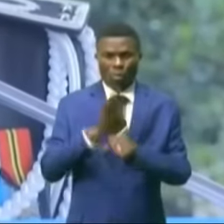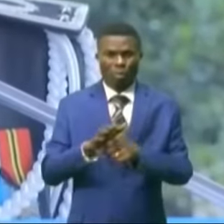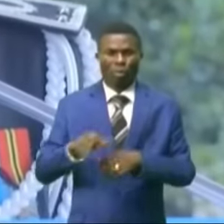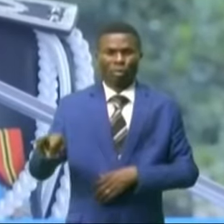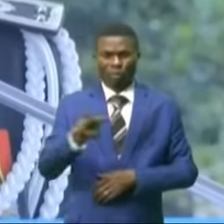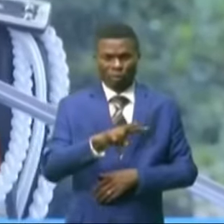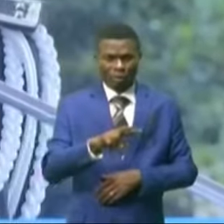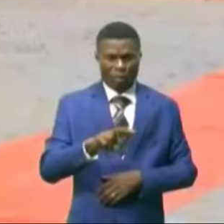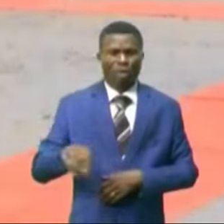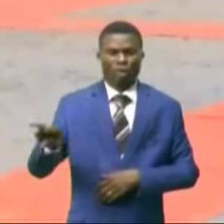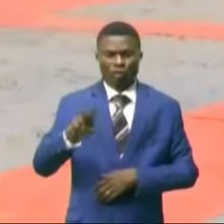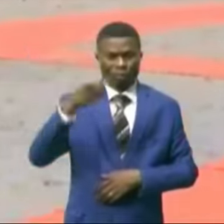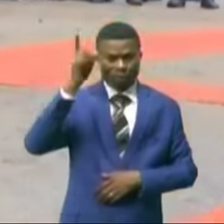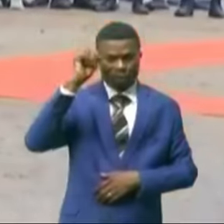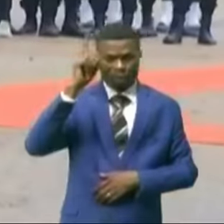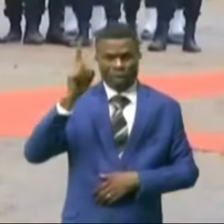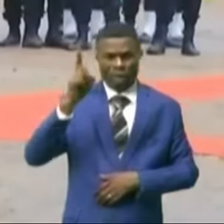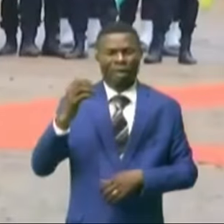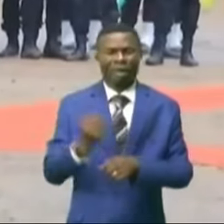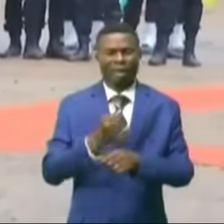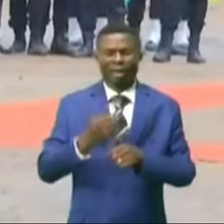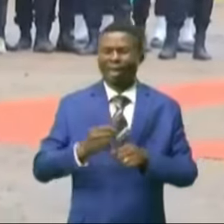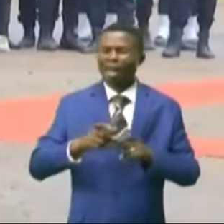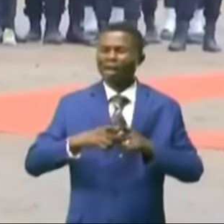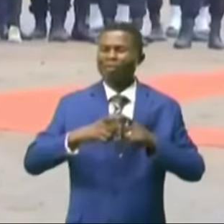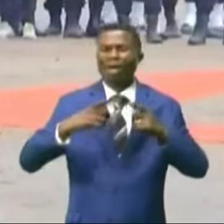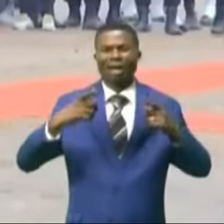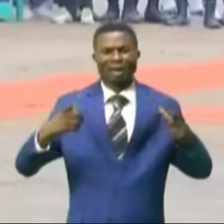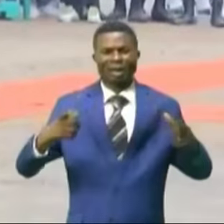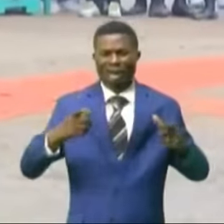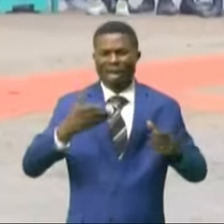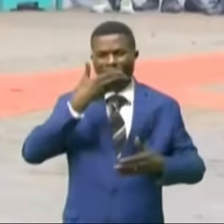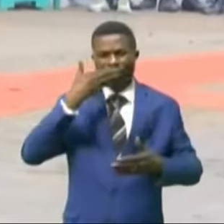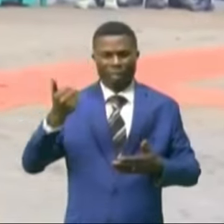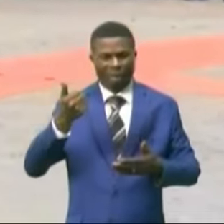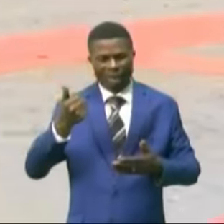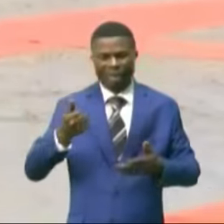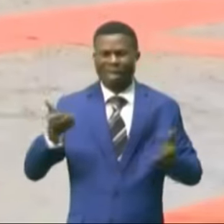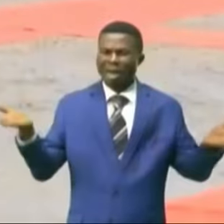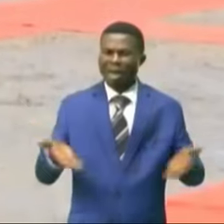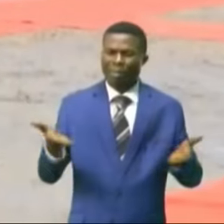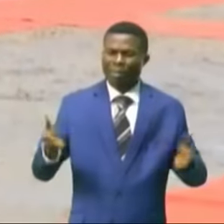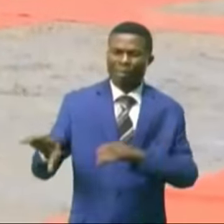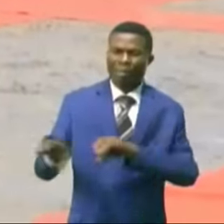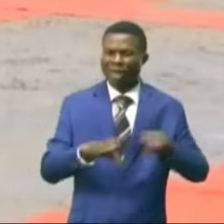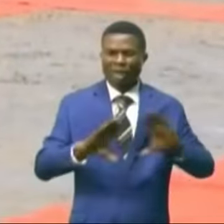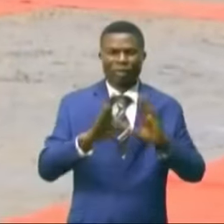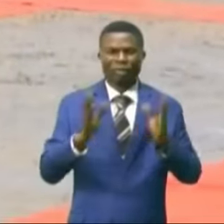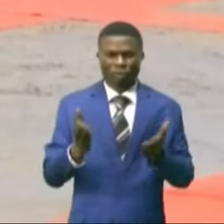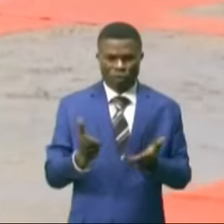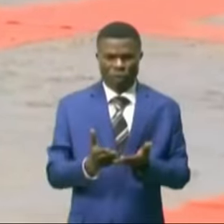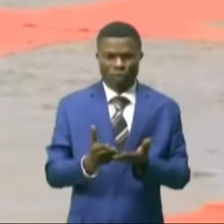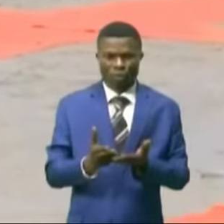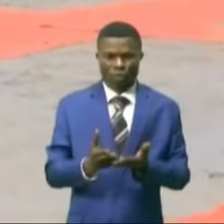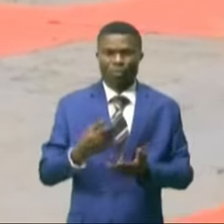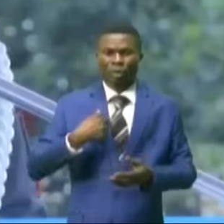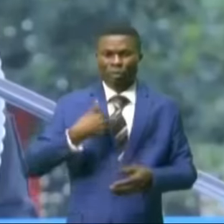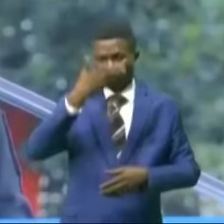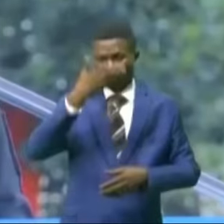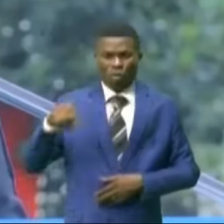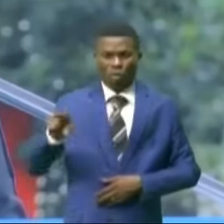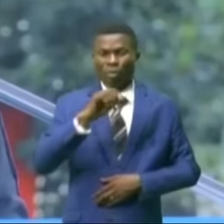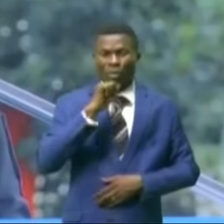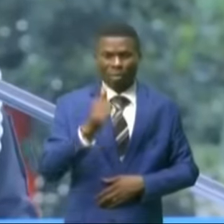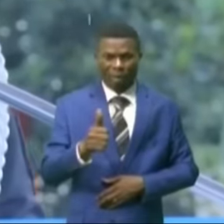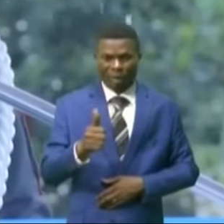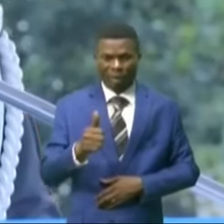vous avez été valablement et avec compétence répondu à toutes les attentes. À ce titre, je veux vous dire ici